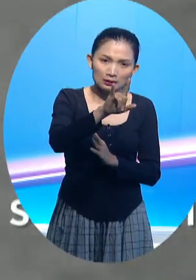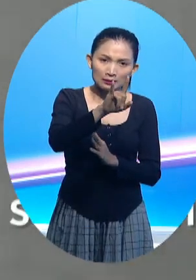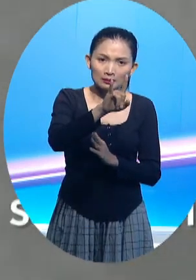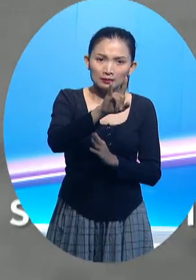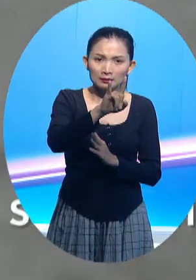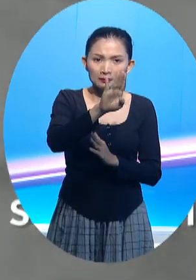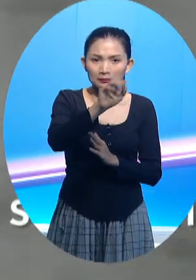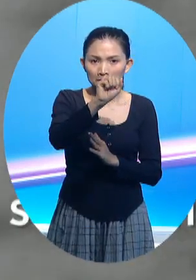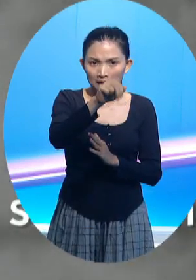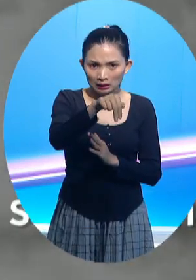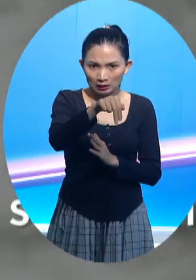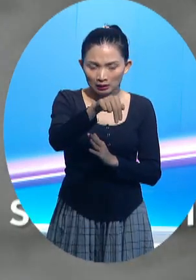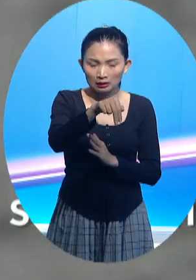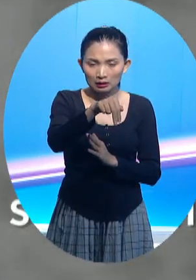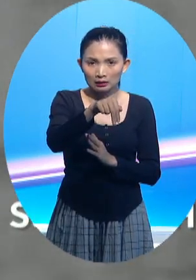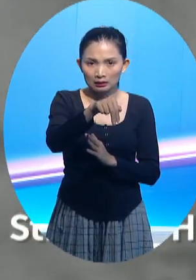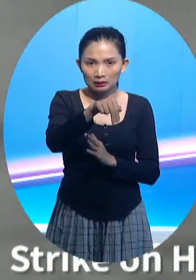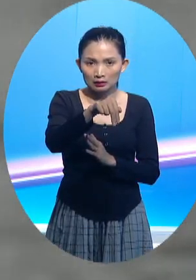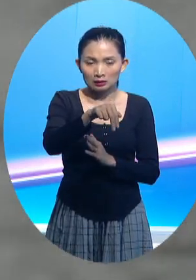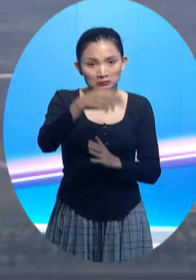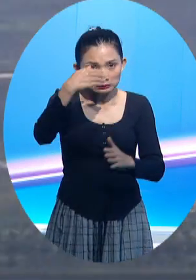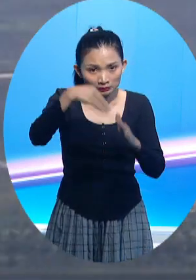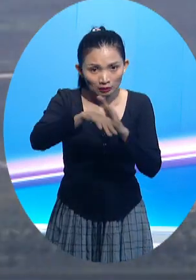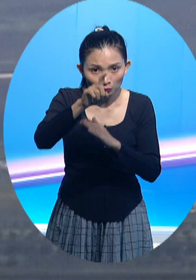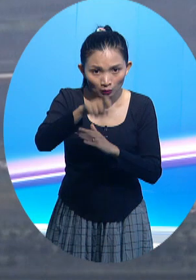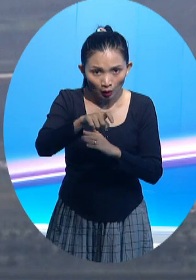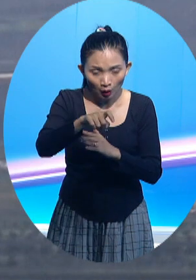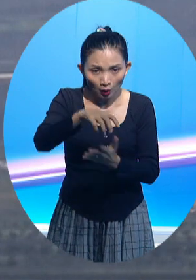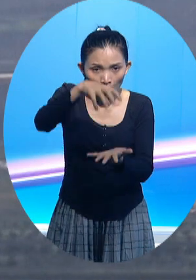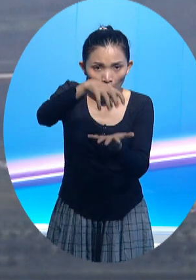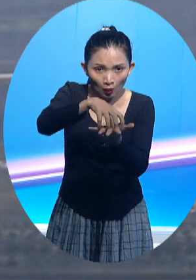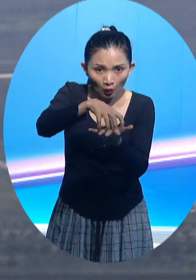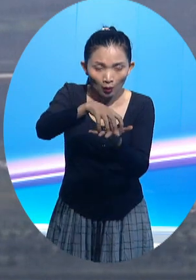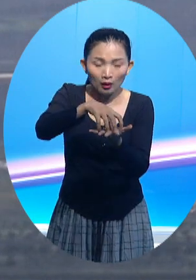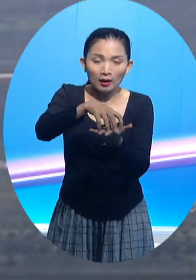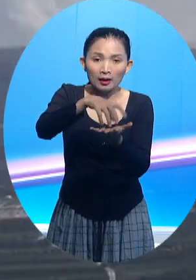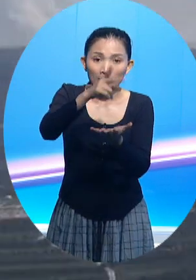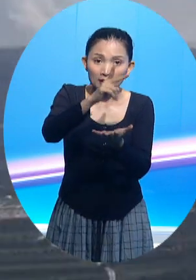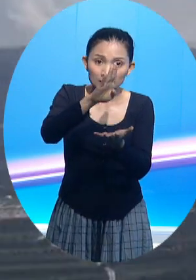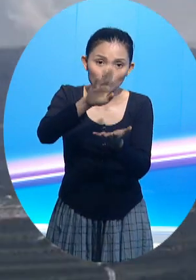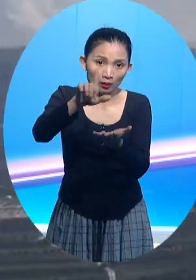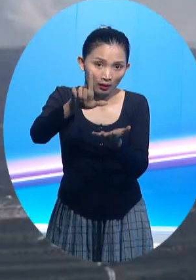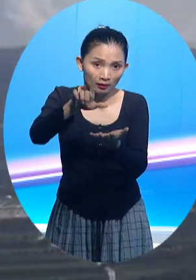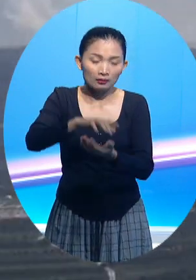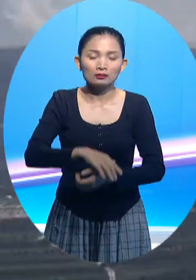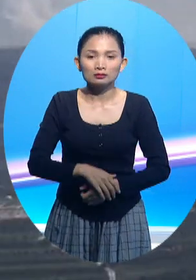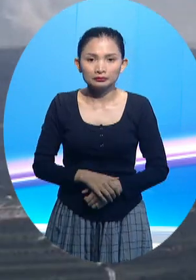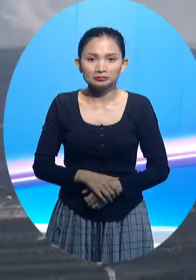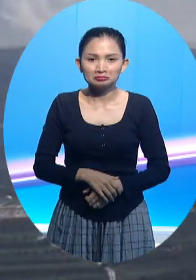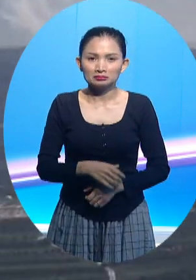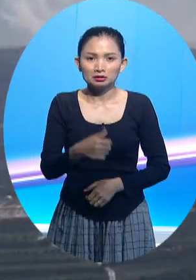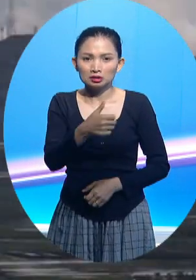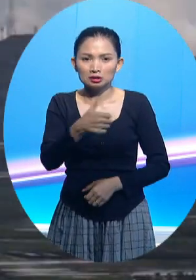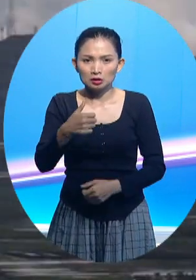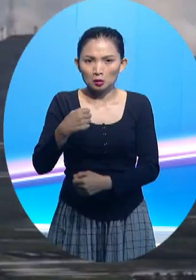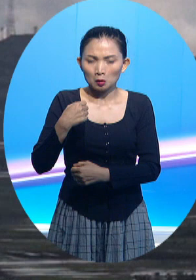huy hoạt động và cơ sở hạ tầng của Hezbollah. Trước đó, quân đội Israel cho biết đã tiêu diệt 3 tay súng có vũ trang hạng nặng đang